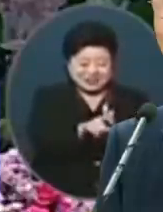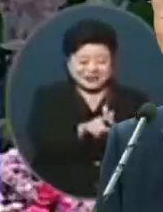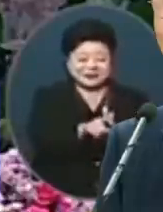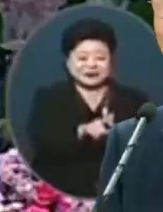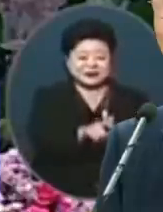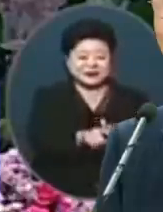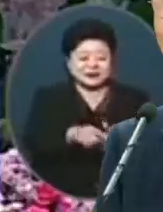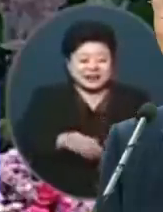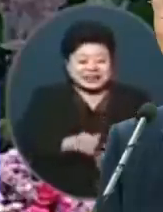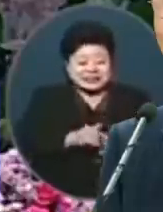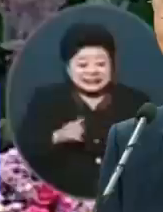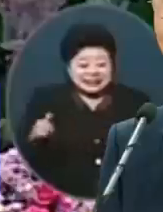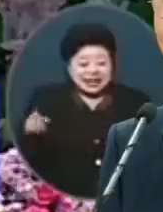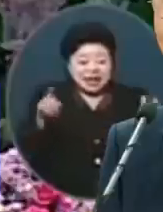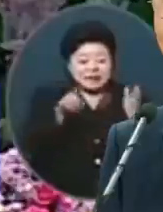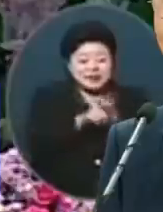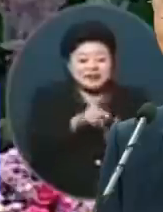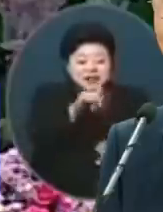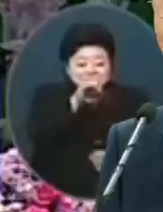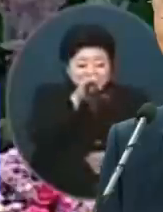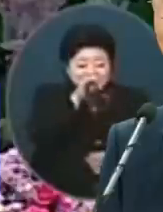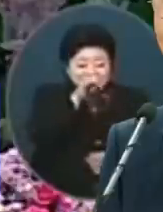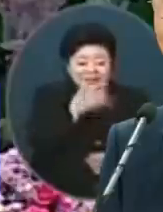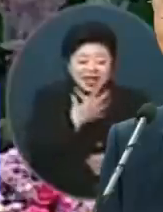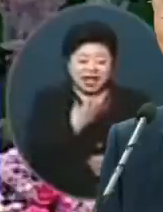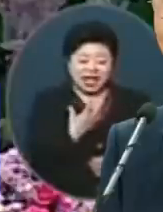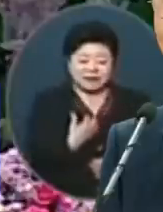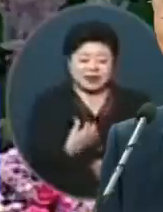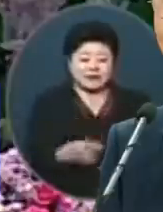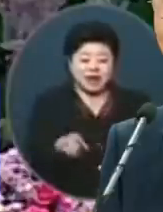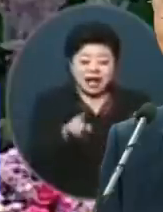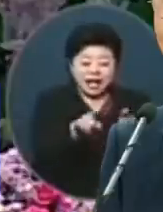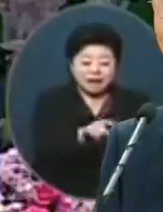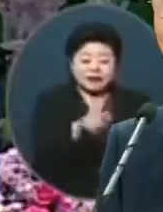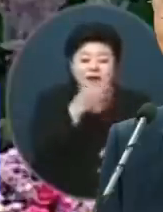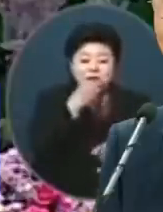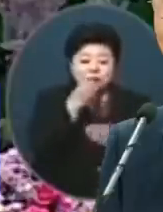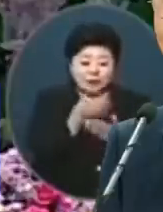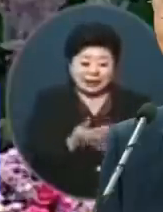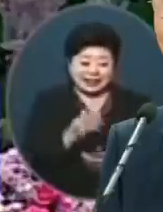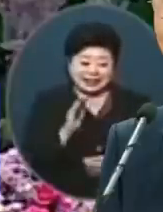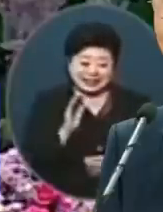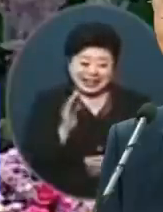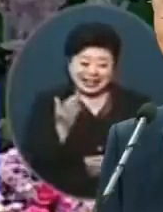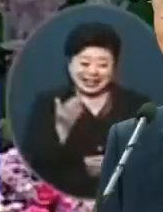자는 믿음이 있는 아브라함과 함께 복을 받느니라.